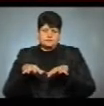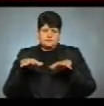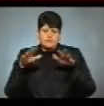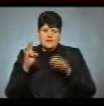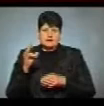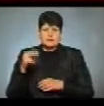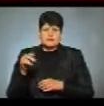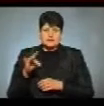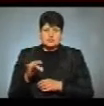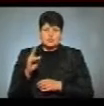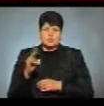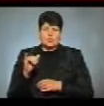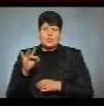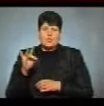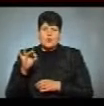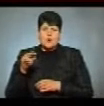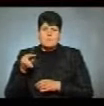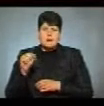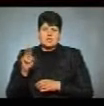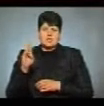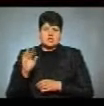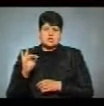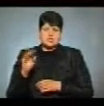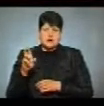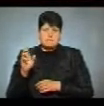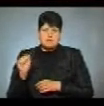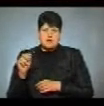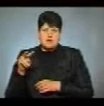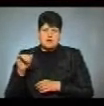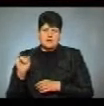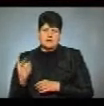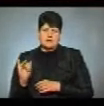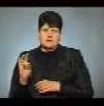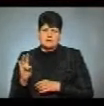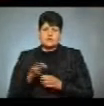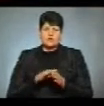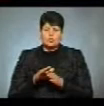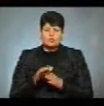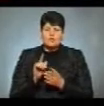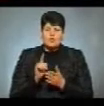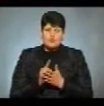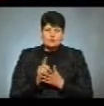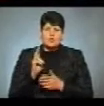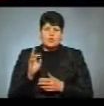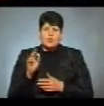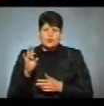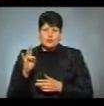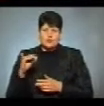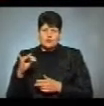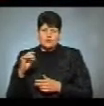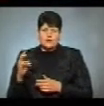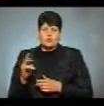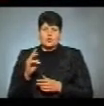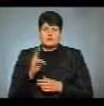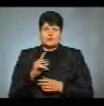Надрічне, Урмань, Куропатники, Жовнівка, Шибалин. Виконувачка обов'язків сільського голови Конюхів Козівського району Стефанія